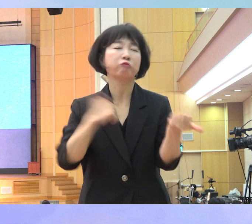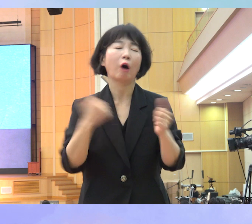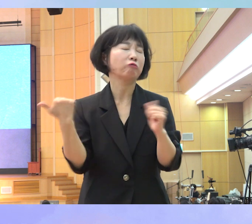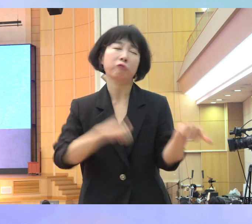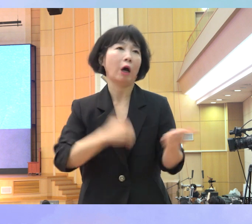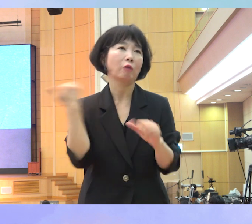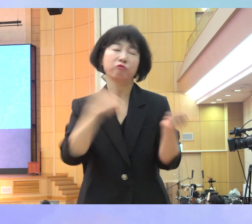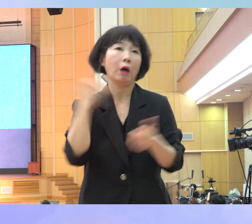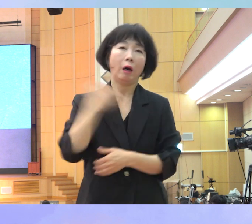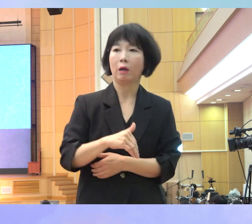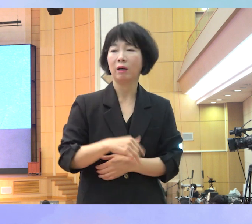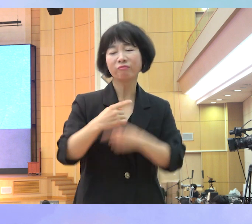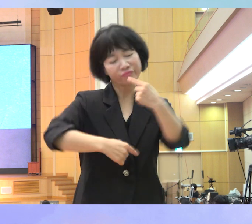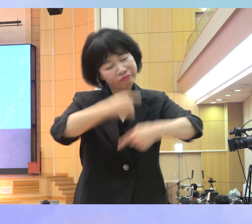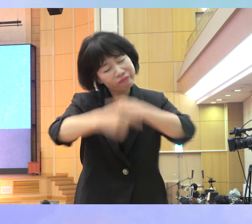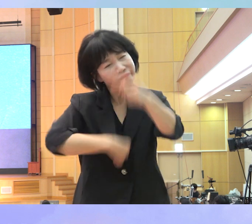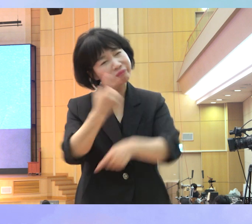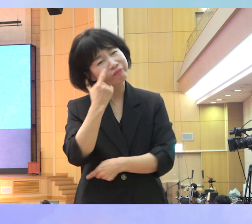절대 기독교인은 그렇게 하지 마세요.